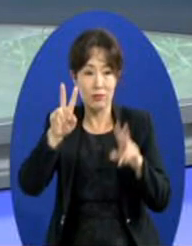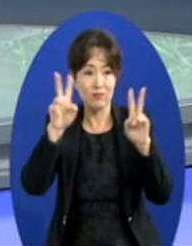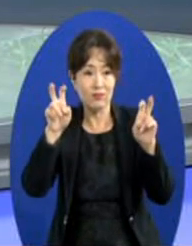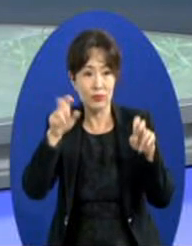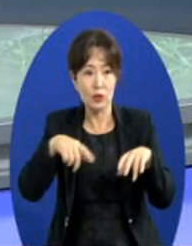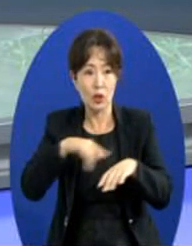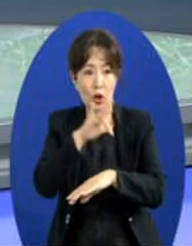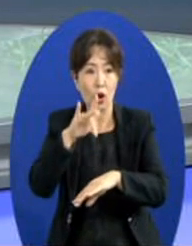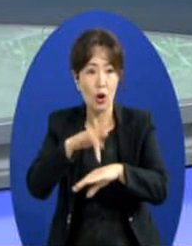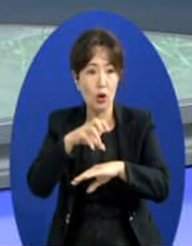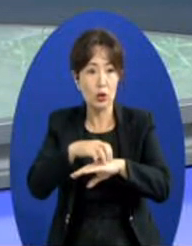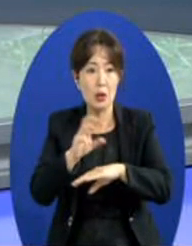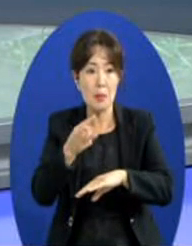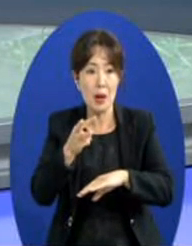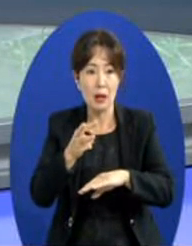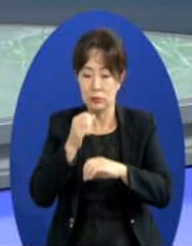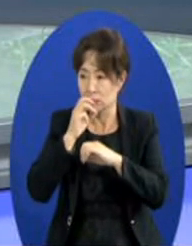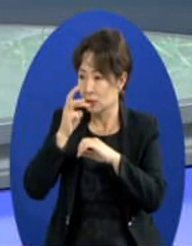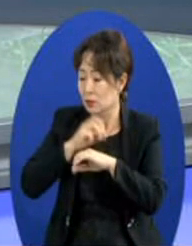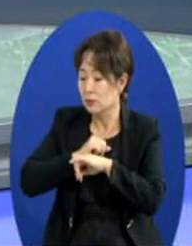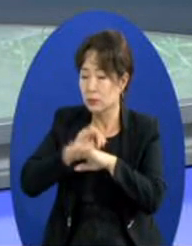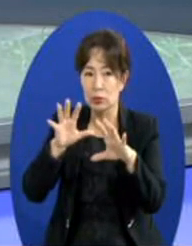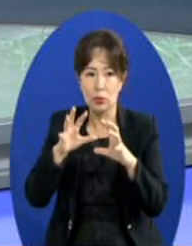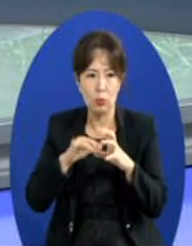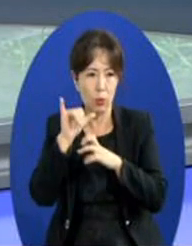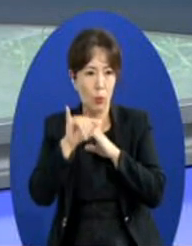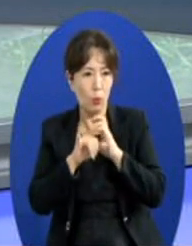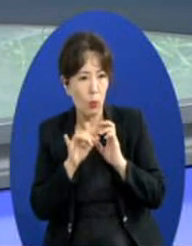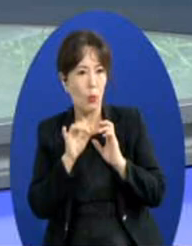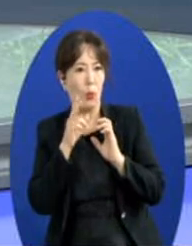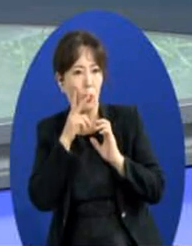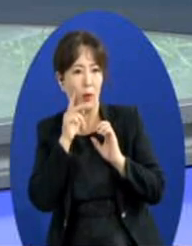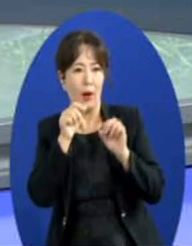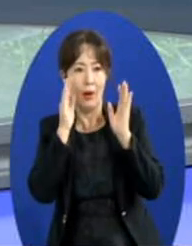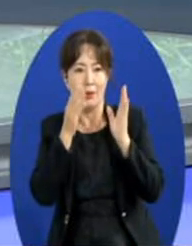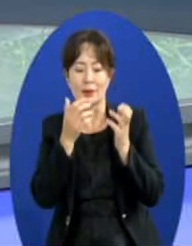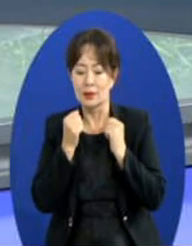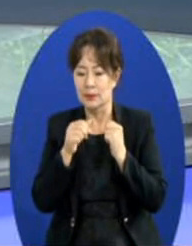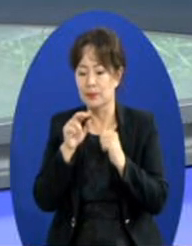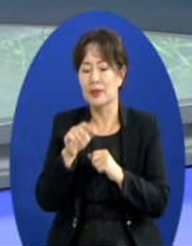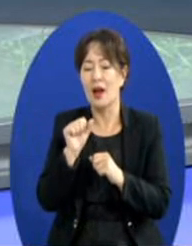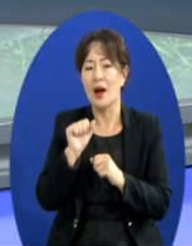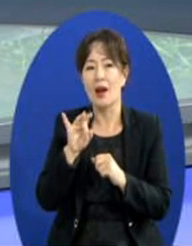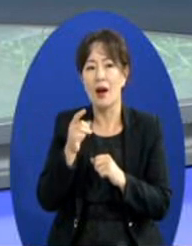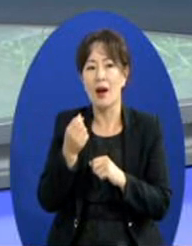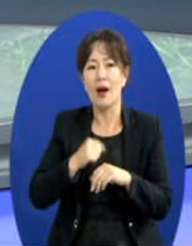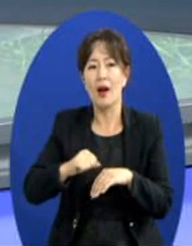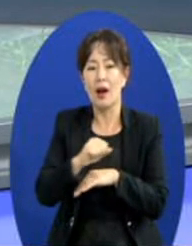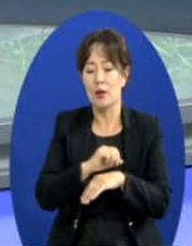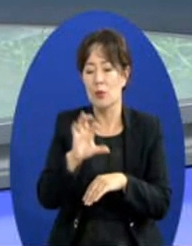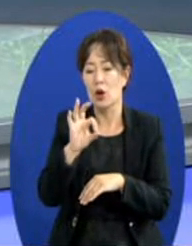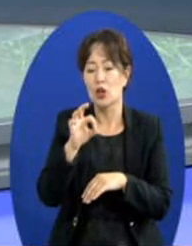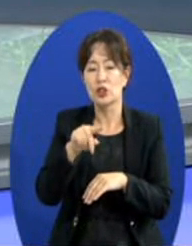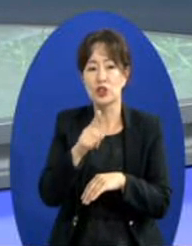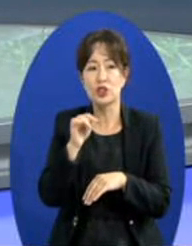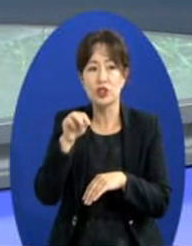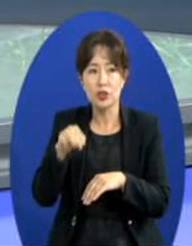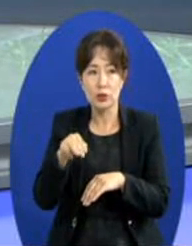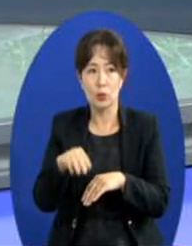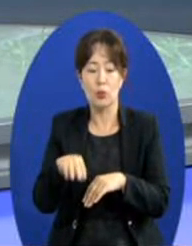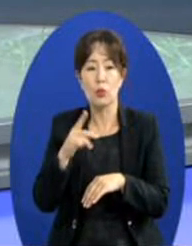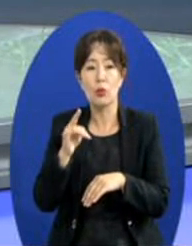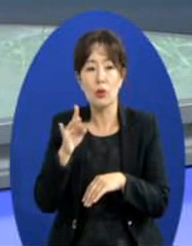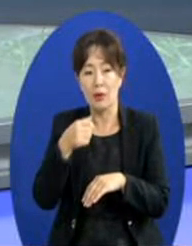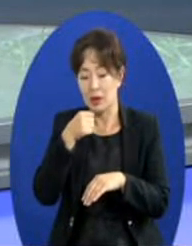гэсэн мэдээлэл олон нийт эрдэмтдийн анхааралд ороод байна. Лууд хотыг анх илрүүлсэн нутгаас буюу Архангай аймгийн Үлзий цумаас Пүрэв